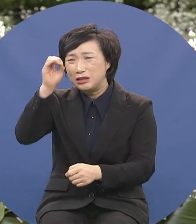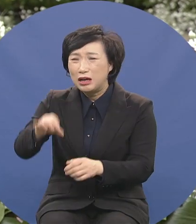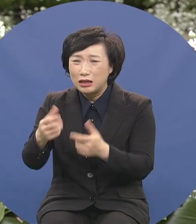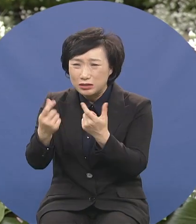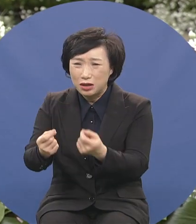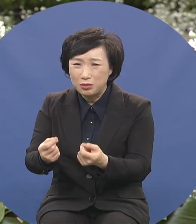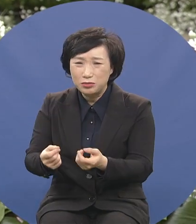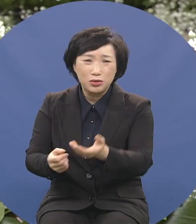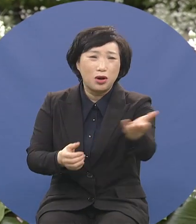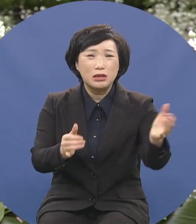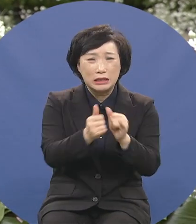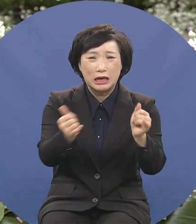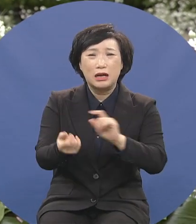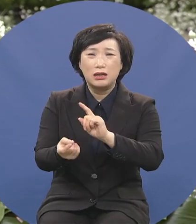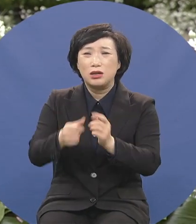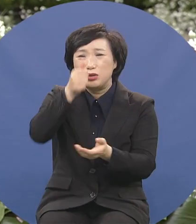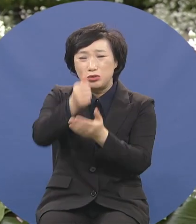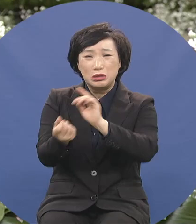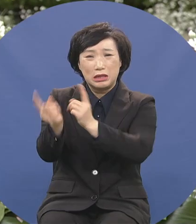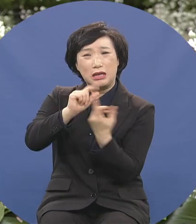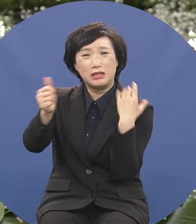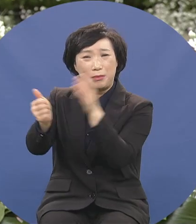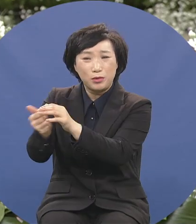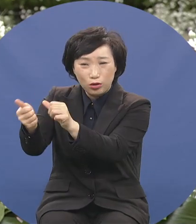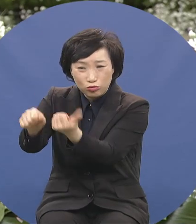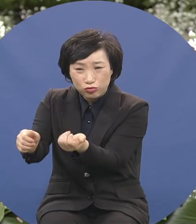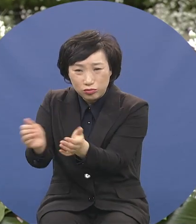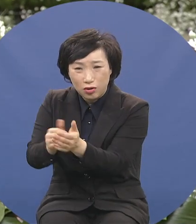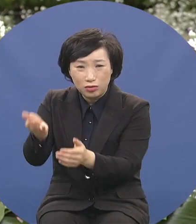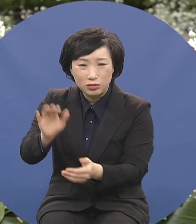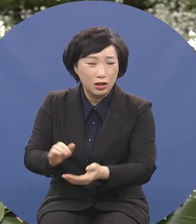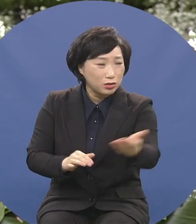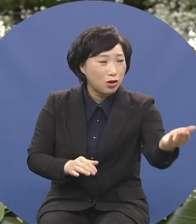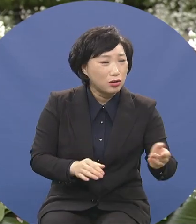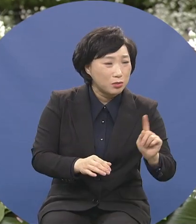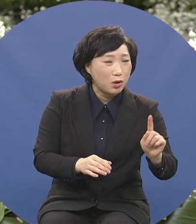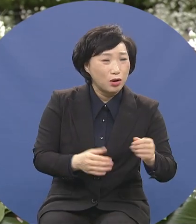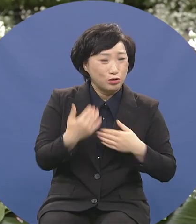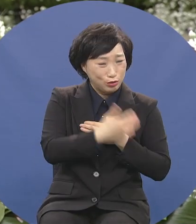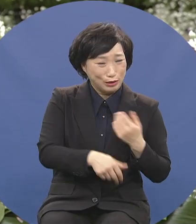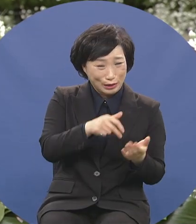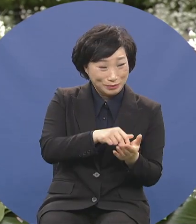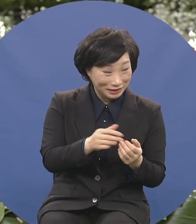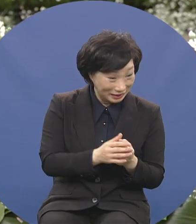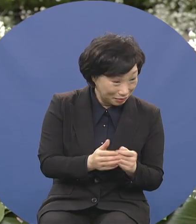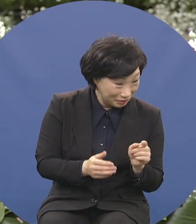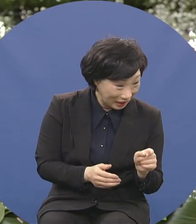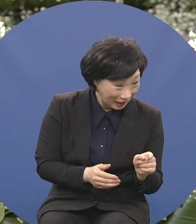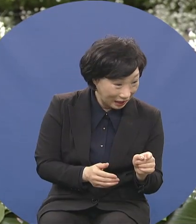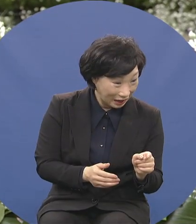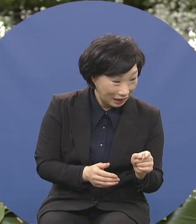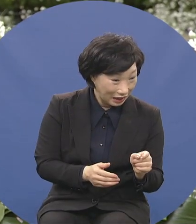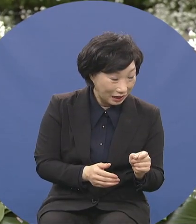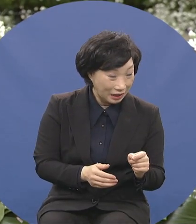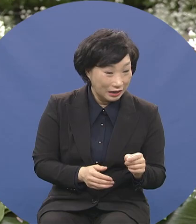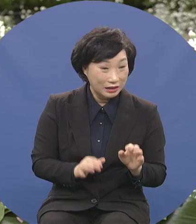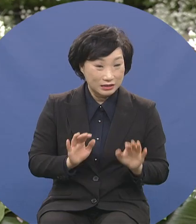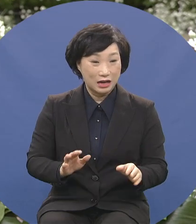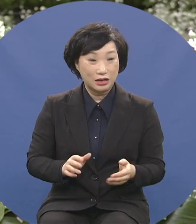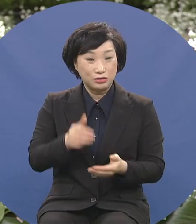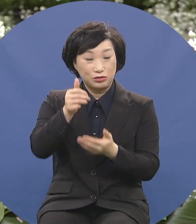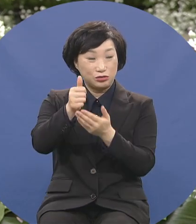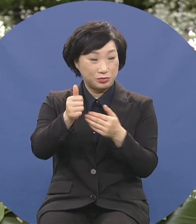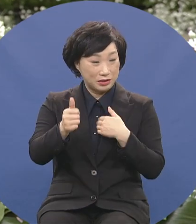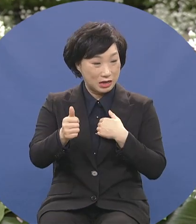쓰레기처럼 너 위해서 죽어졌는데 너는 알량한 육신의 사정 때문에 내가 너에게